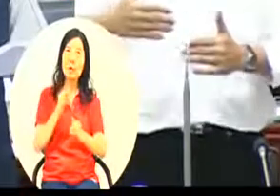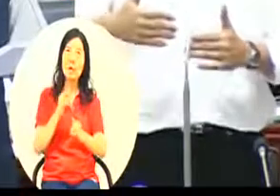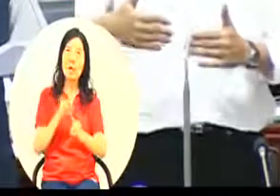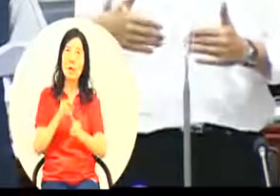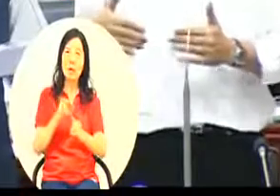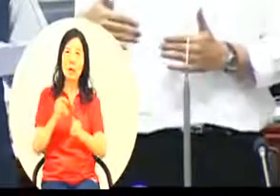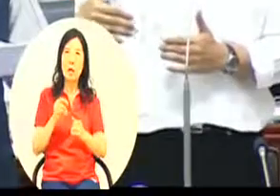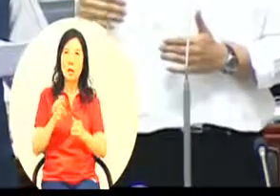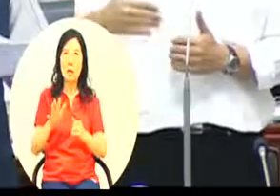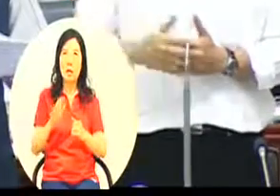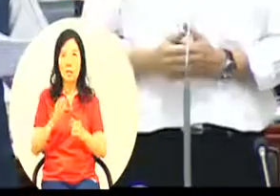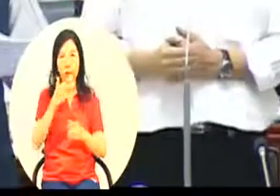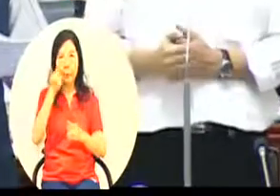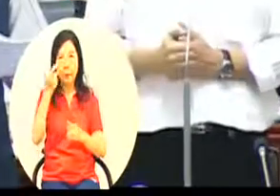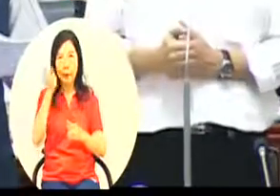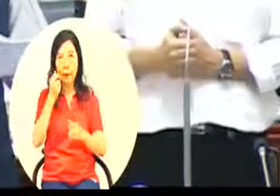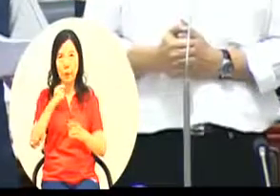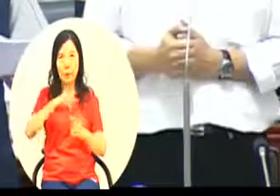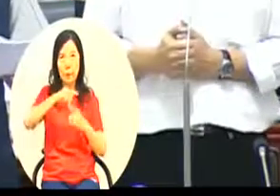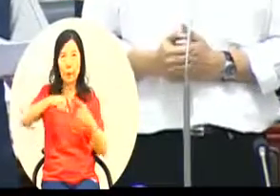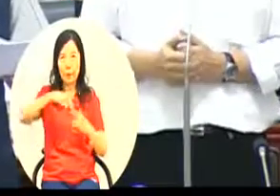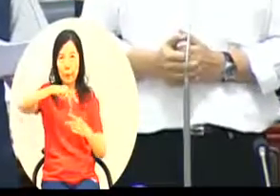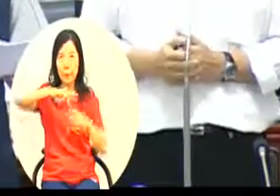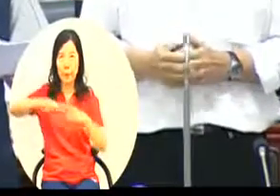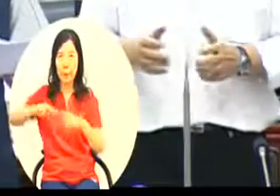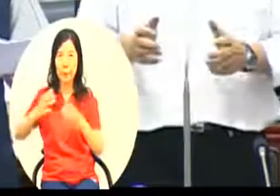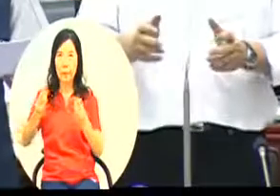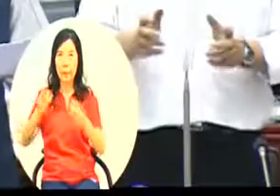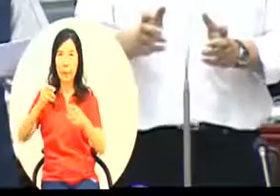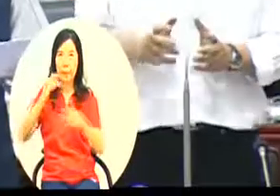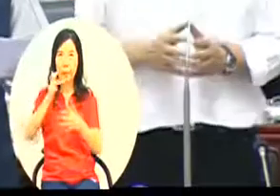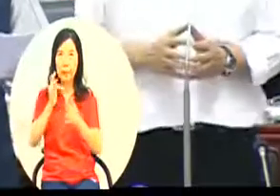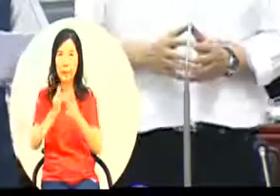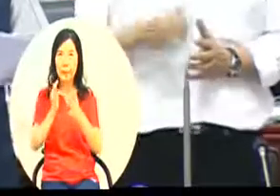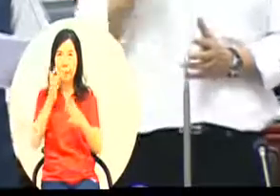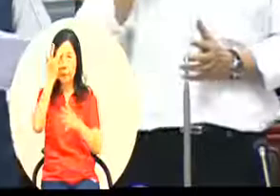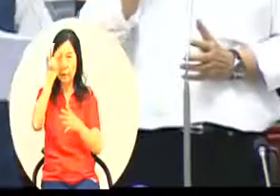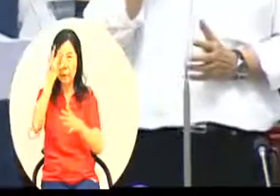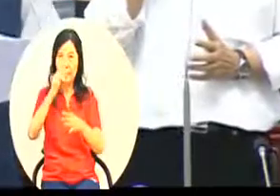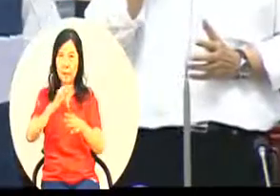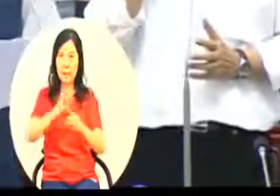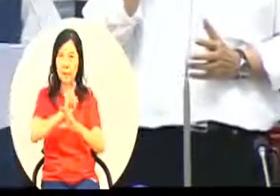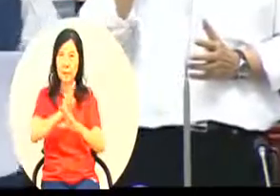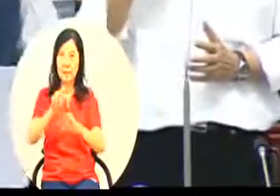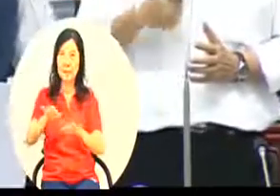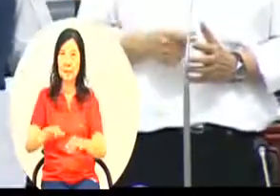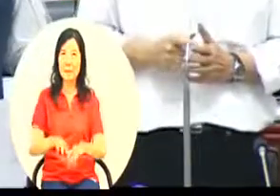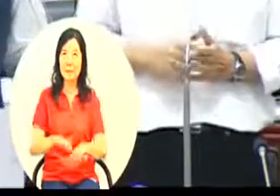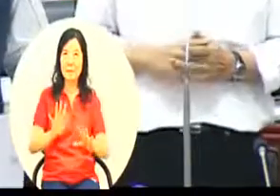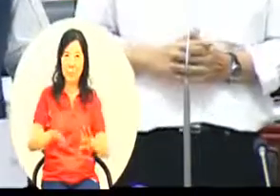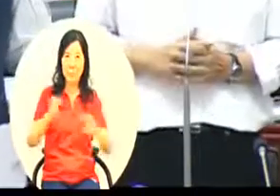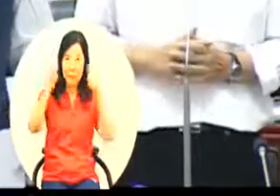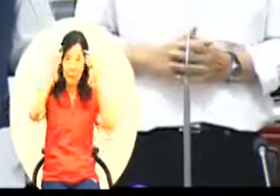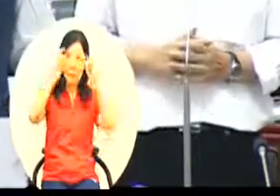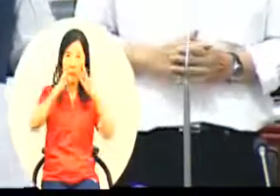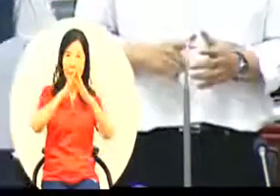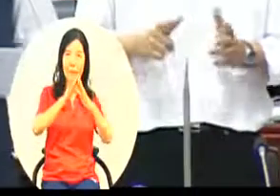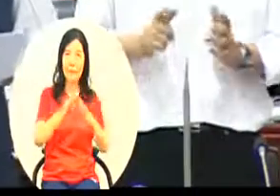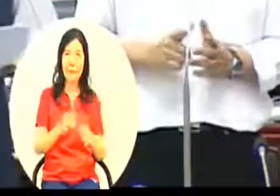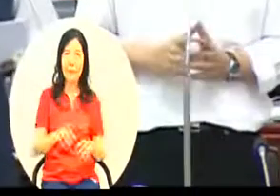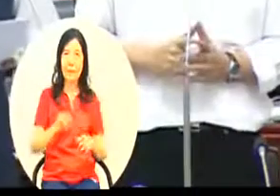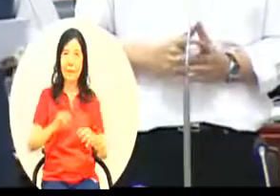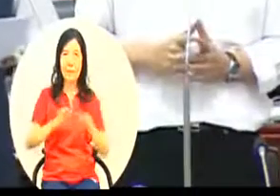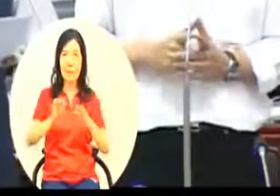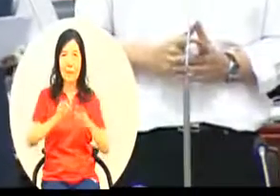意而且能够方便的转介到这个无障碍计程车。无障碍计程车这个部分我们本市的经营